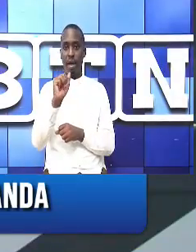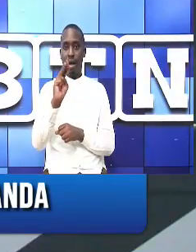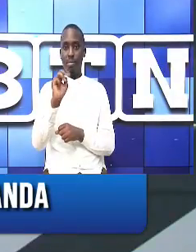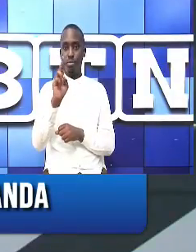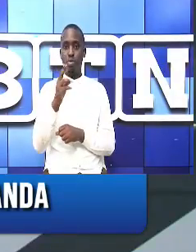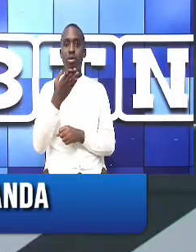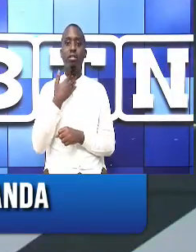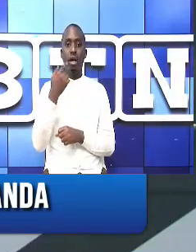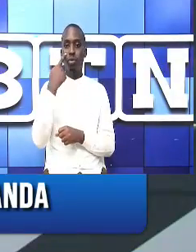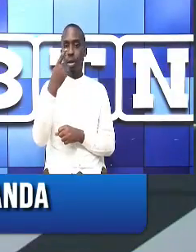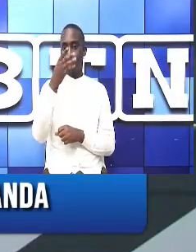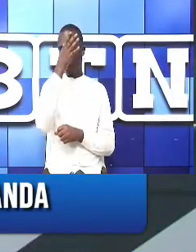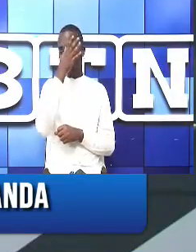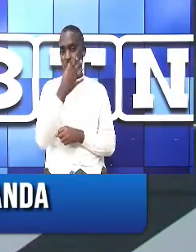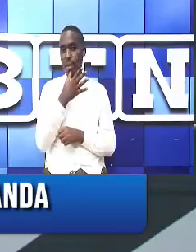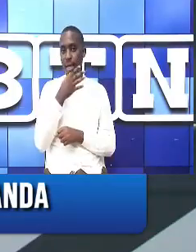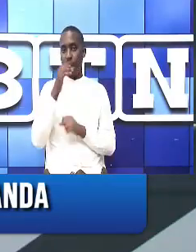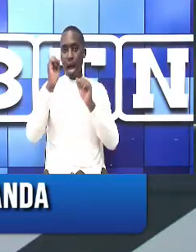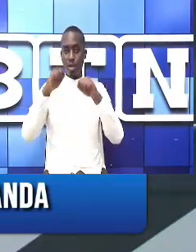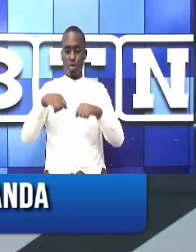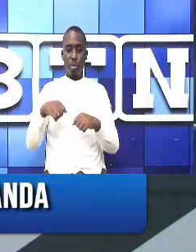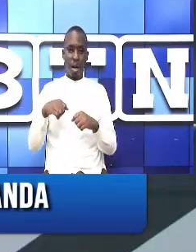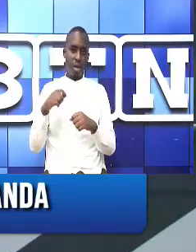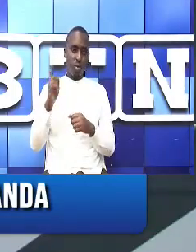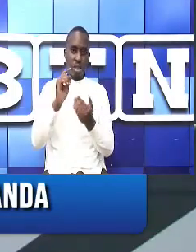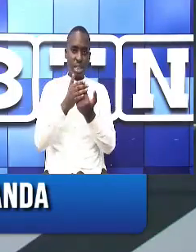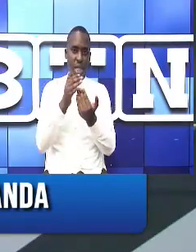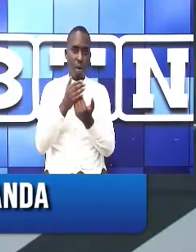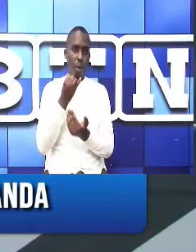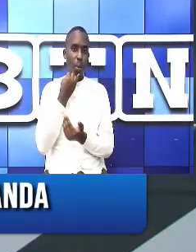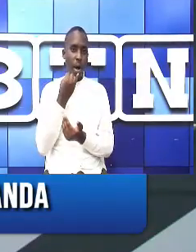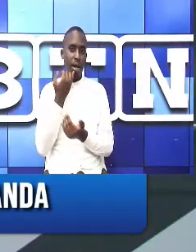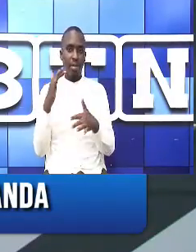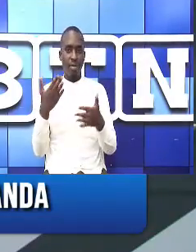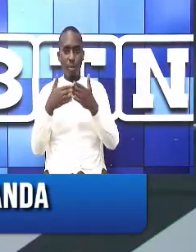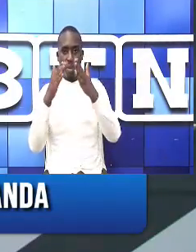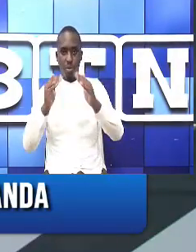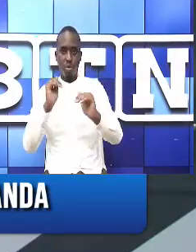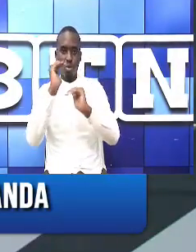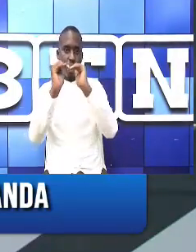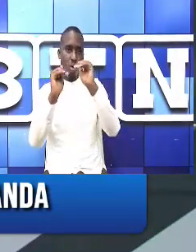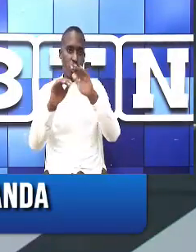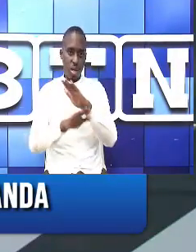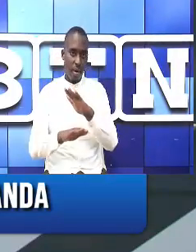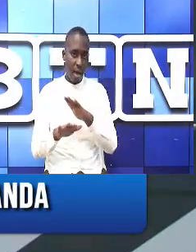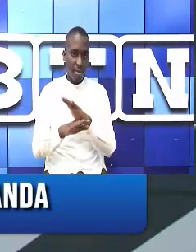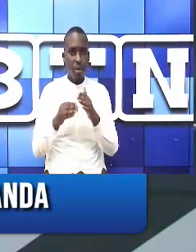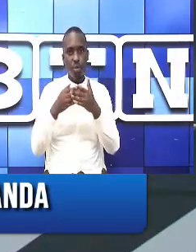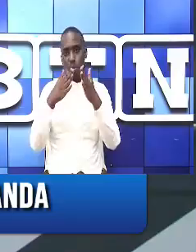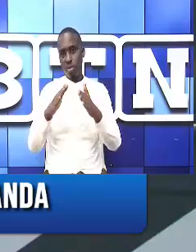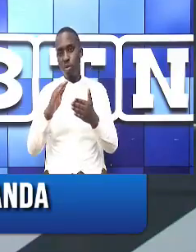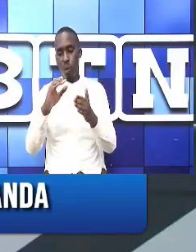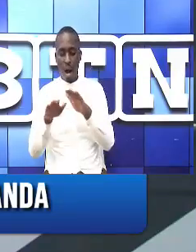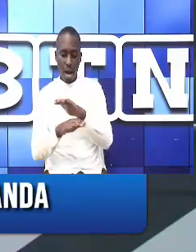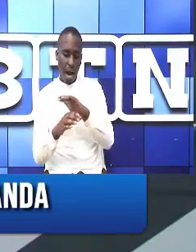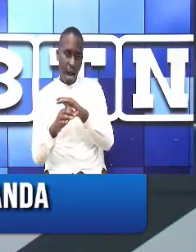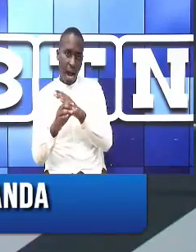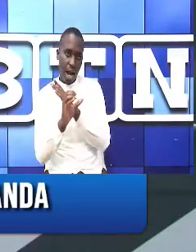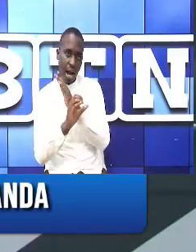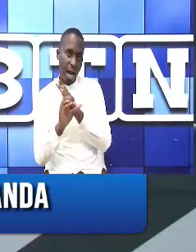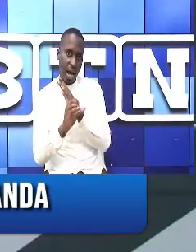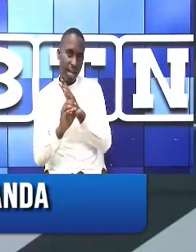noneho umubyeyi ashobora kurangara wa muyobozi ku rwego rw'ibanze umuyobozi w'akagari umuyobozi w'umudugudu